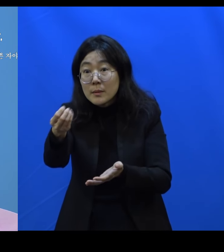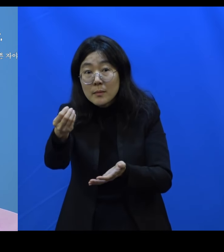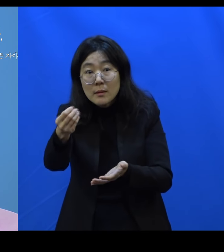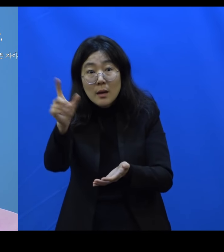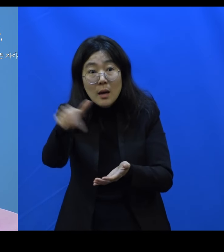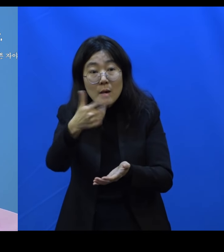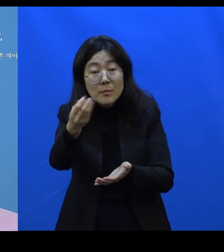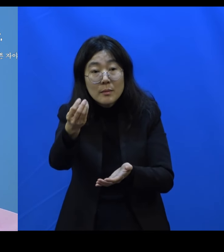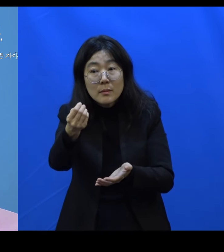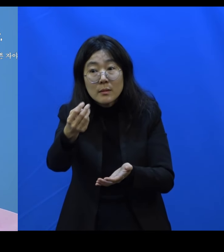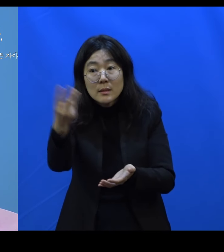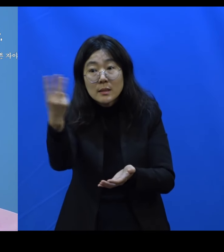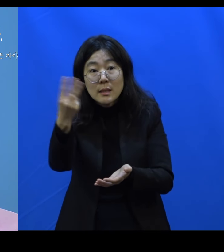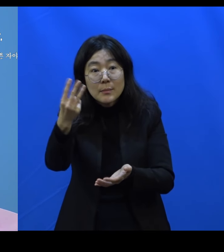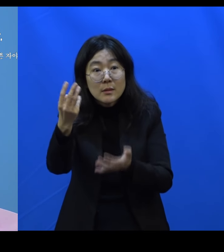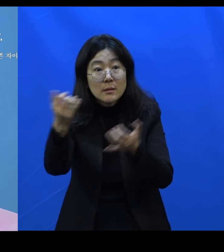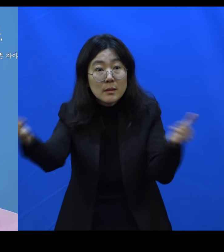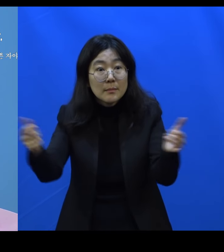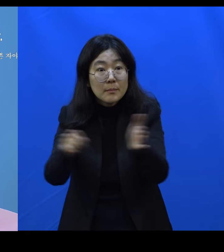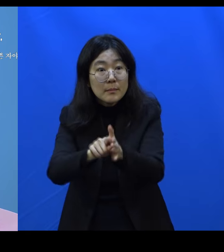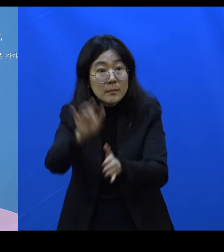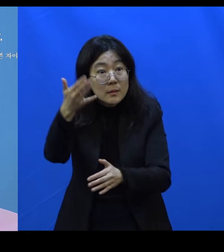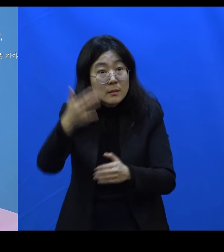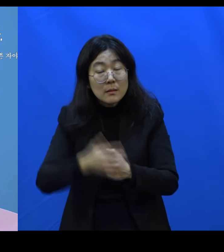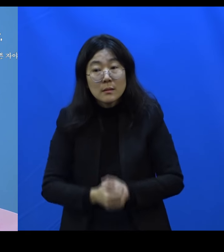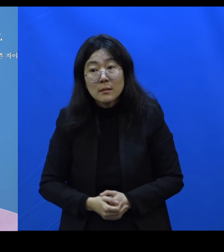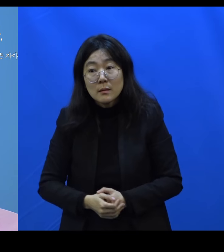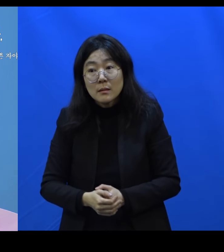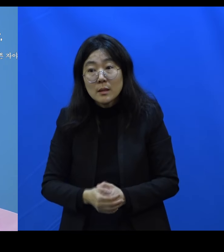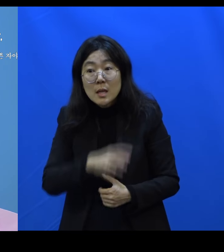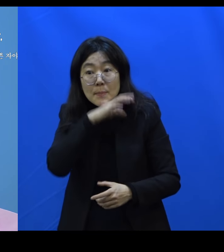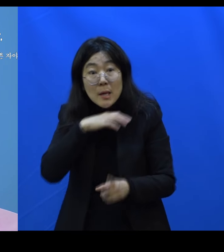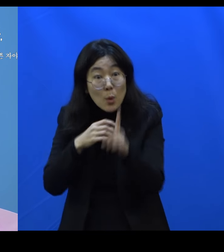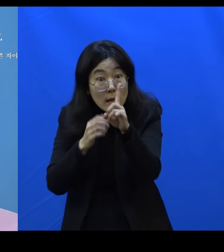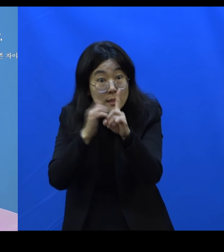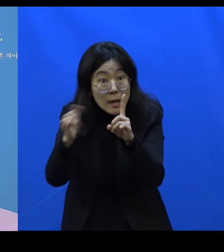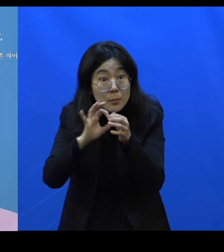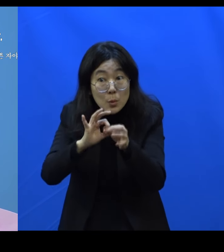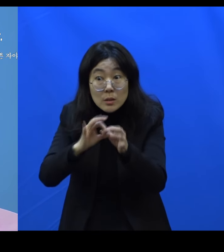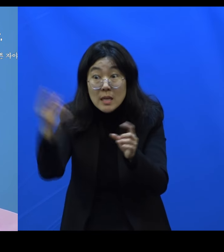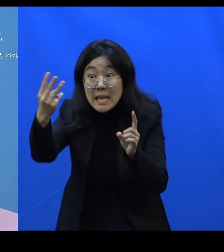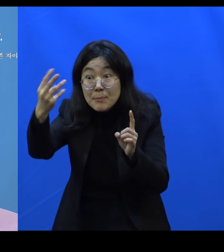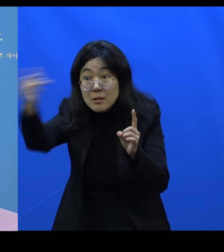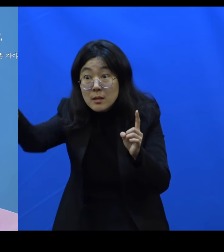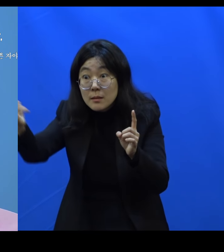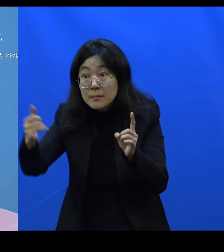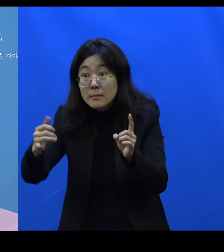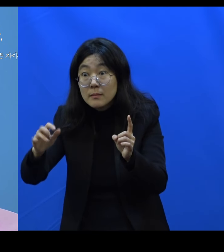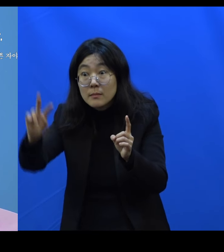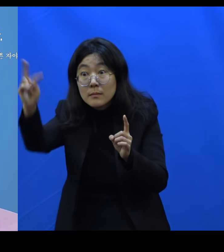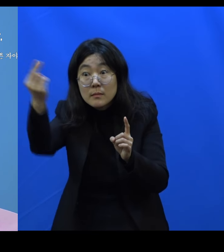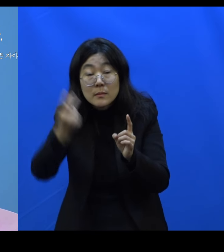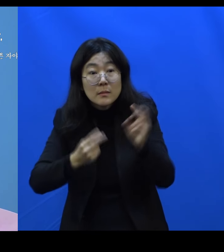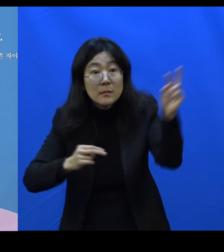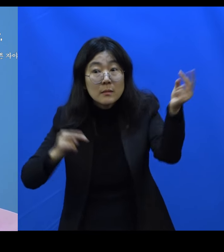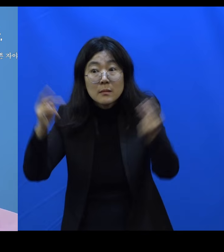사랑하는 성도 여러분, 지금도 주님은 우리를 찾아오고 계십니다.